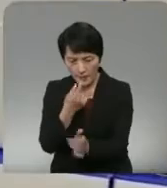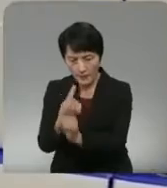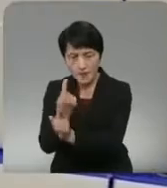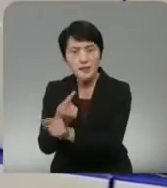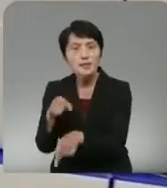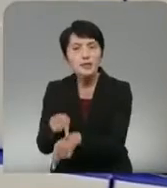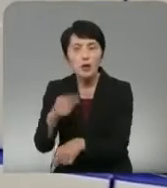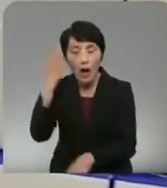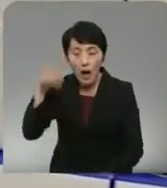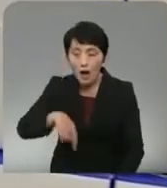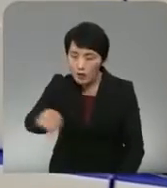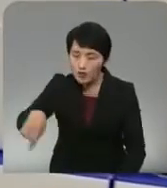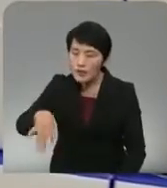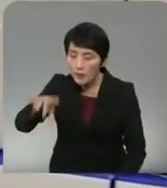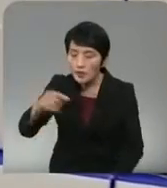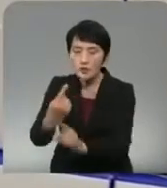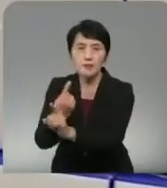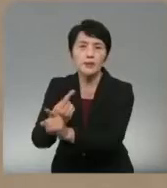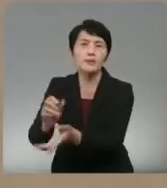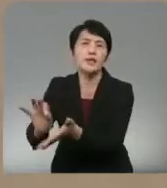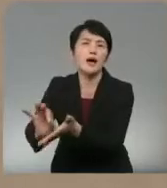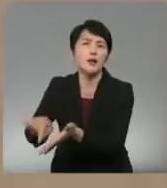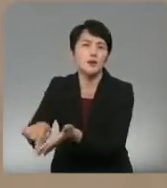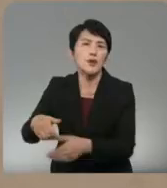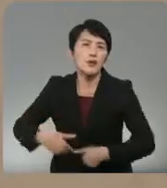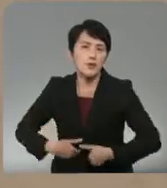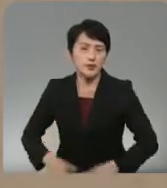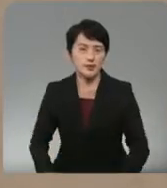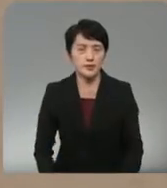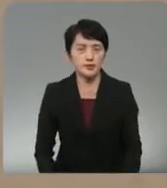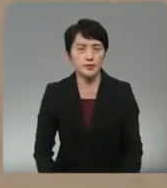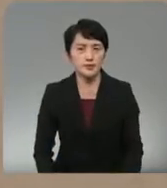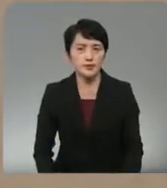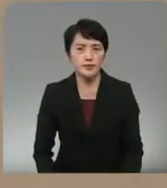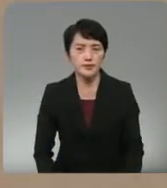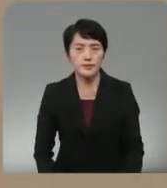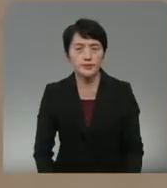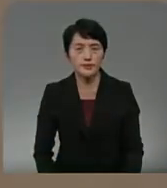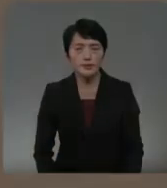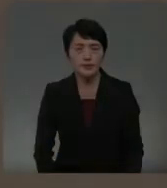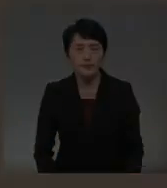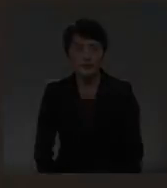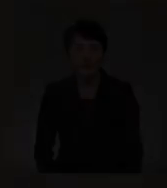vaccins. En revanche, pour les traitements, la priorité sera donnée aux habitants sud-coréens.